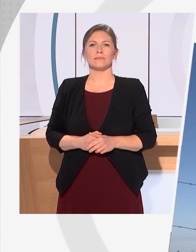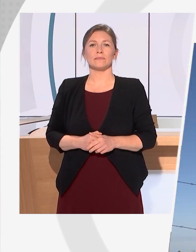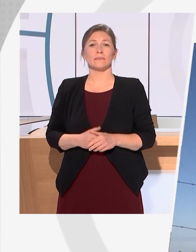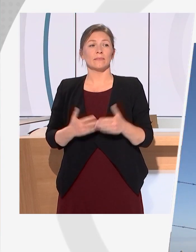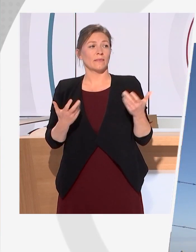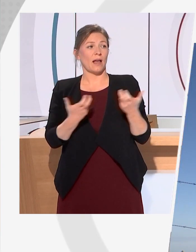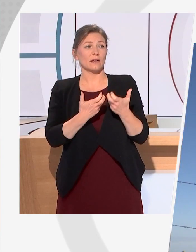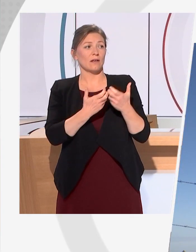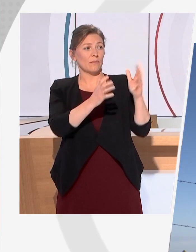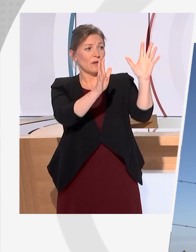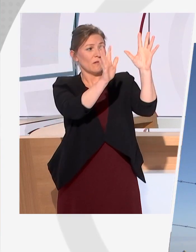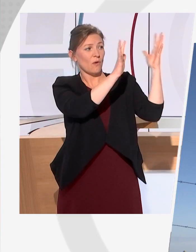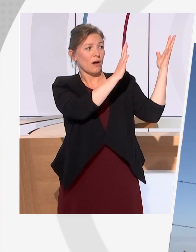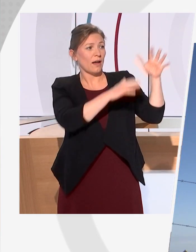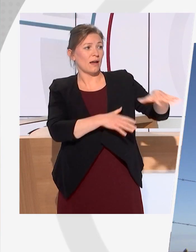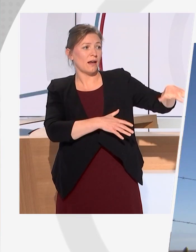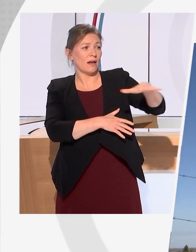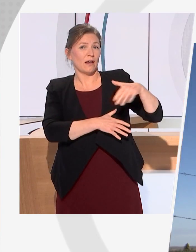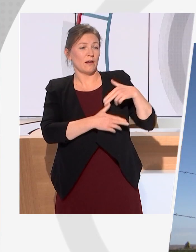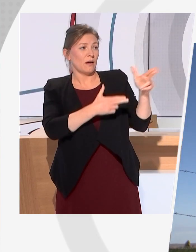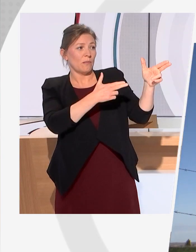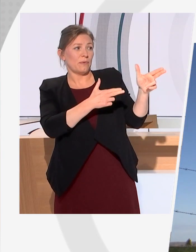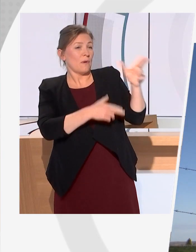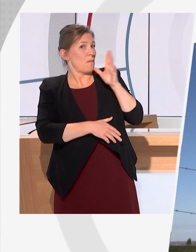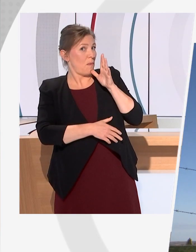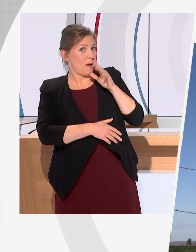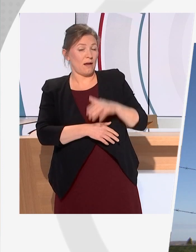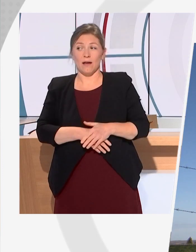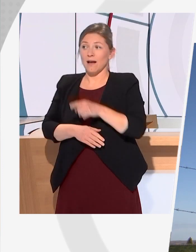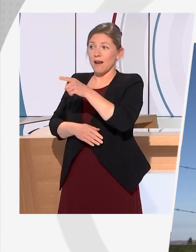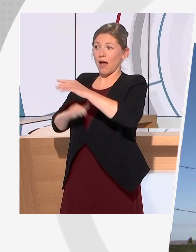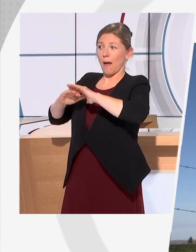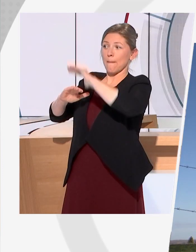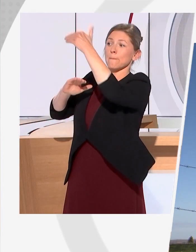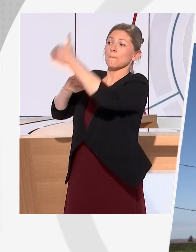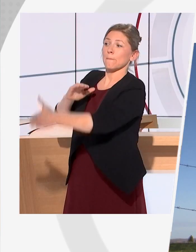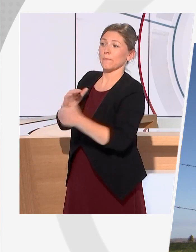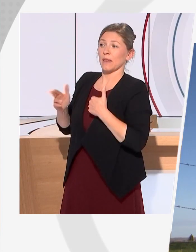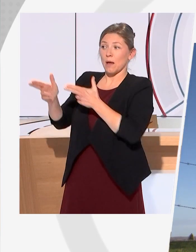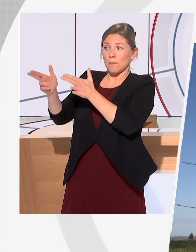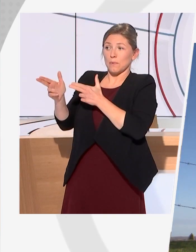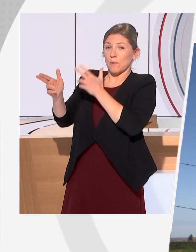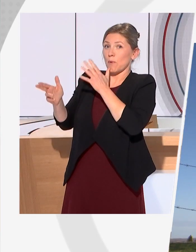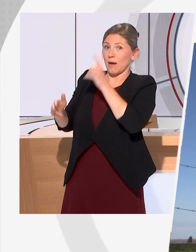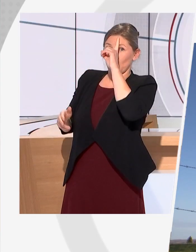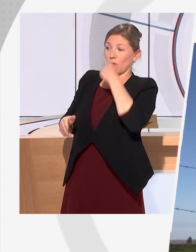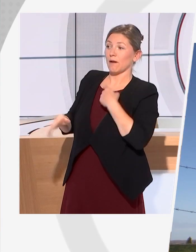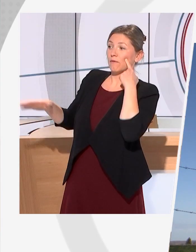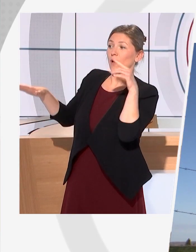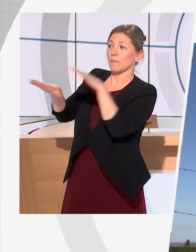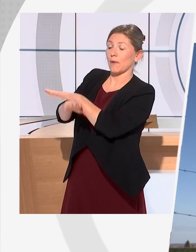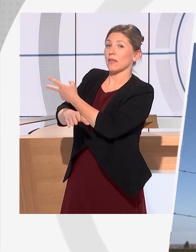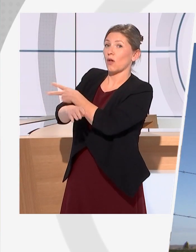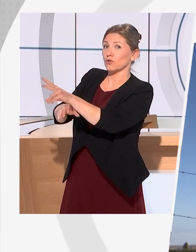Là, je peux pas tirer ici parce que j'ai un bois. Et là, ici, je peux pas tirer parce qu'il y a une butte et je peux pas faire mon tir fichant. Donc, du coup, j'ai que cet angle de